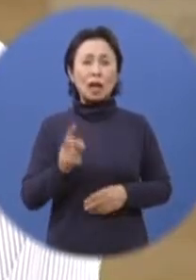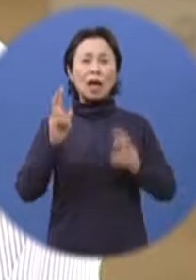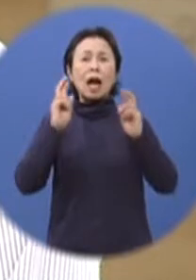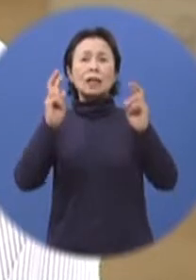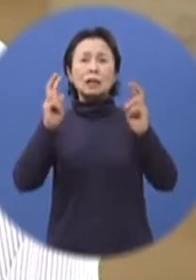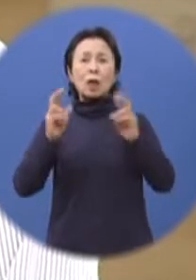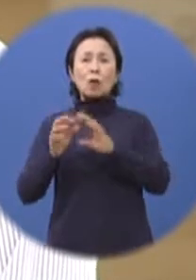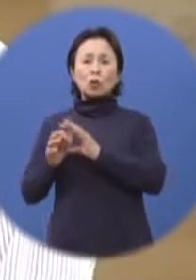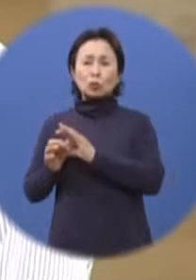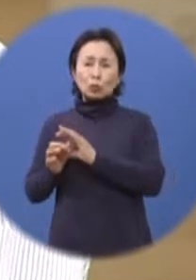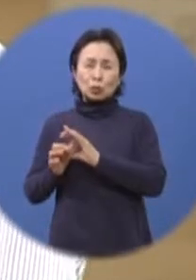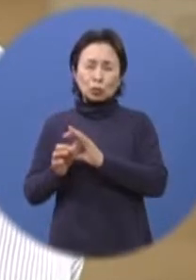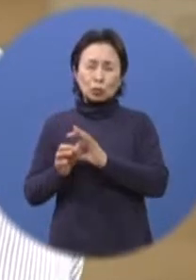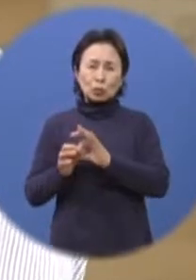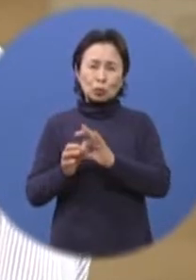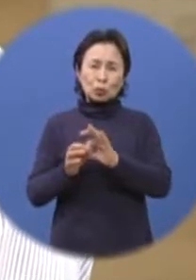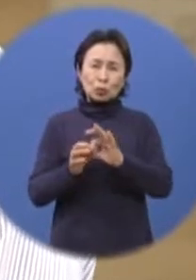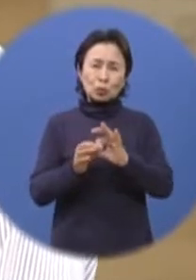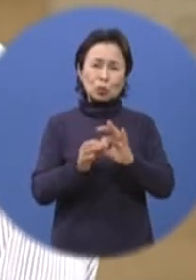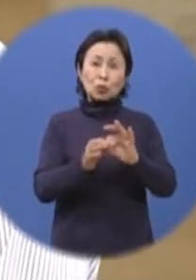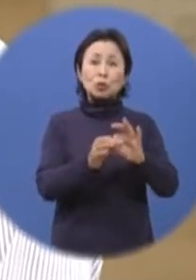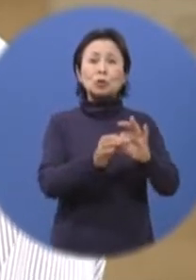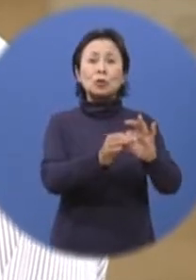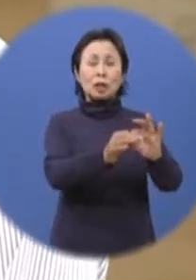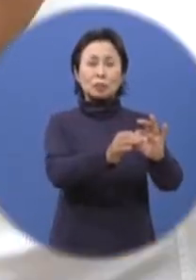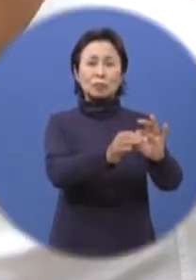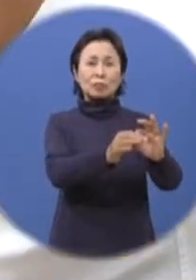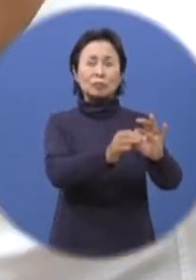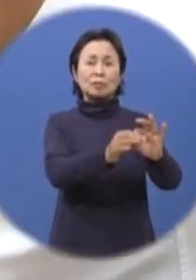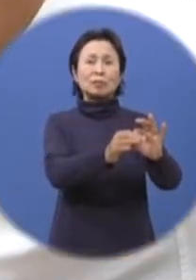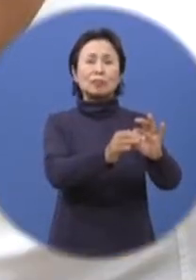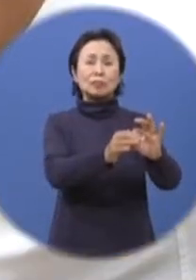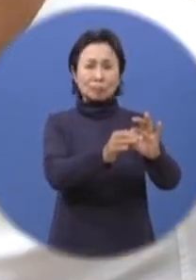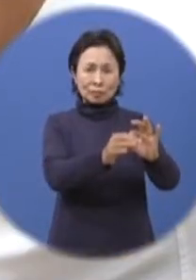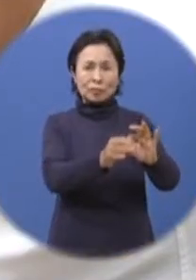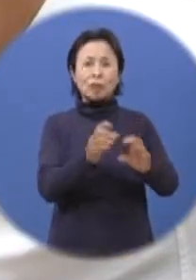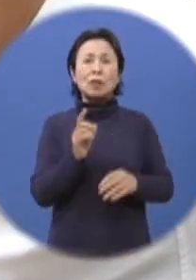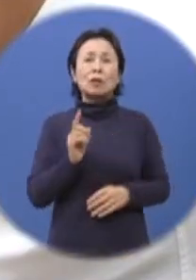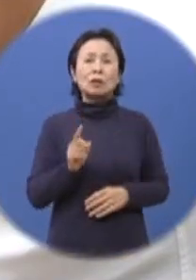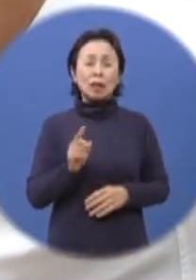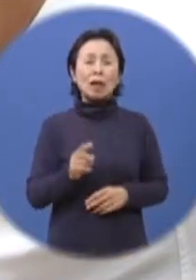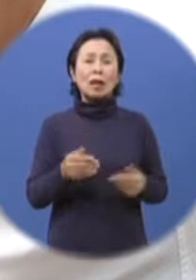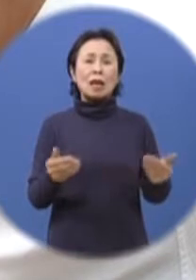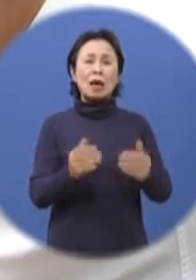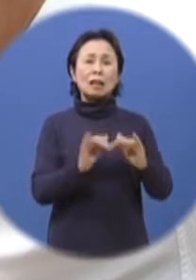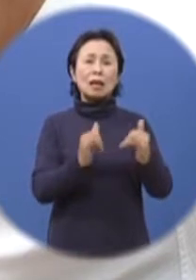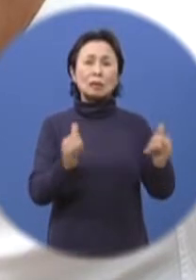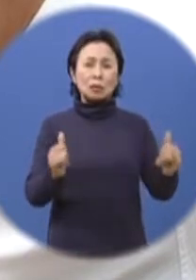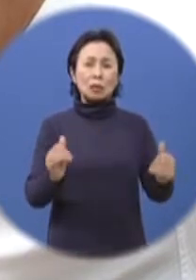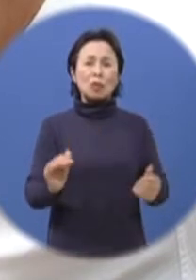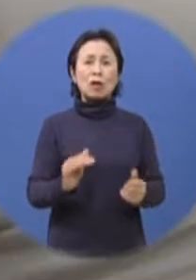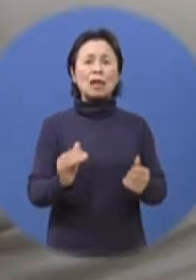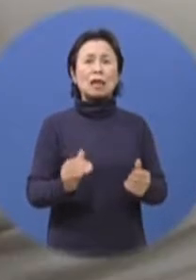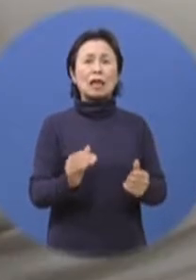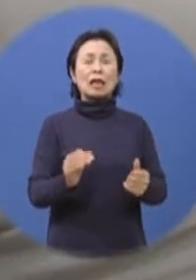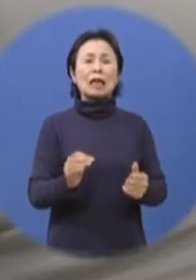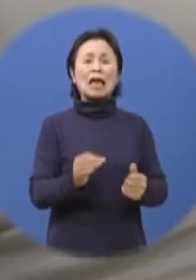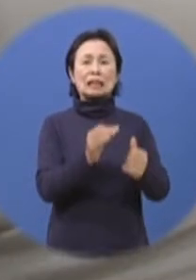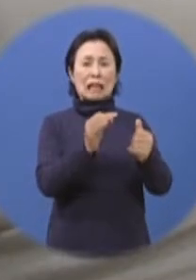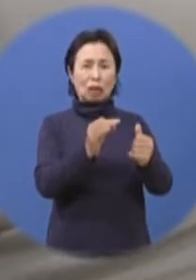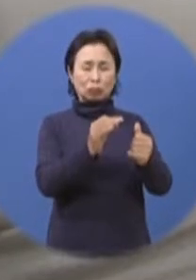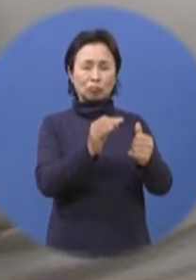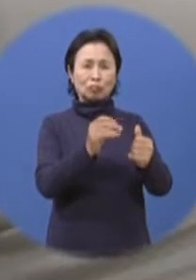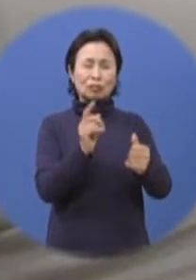ゴーイングコンサーンですからずーっと2続けて言って従業員を養ってもらうようにしなきゃいけ